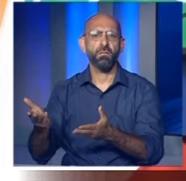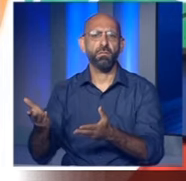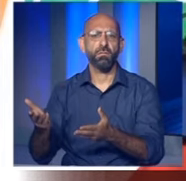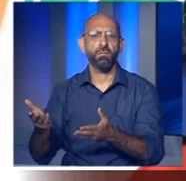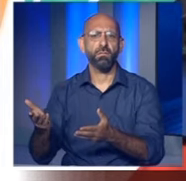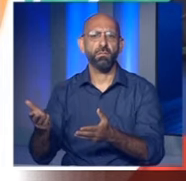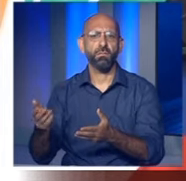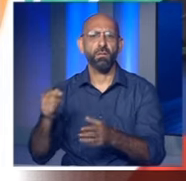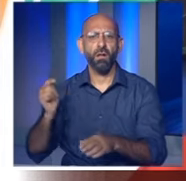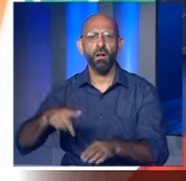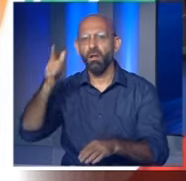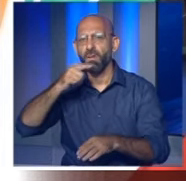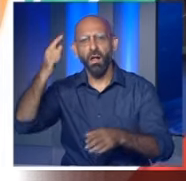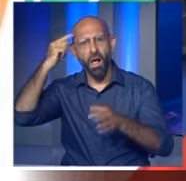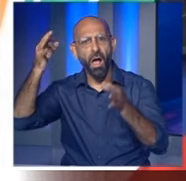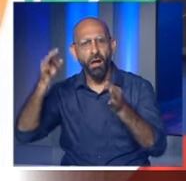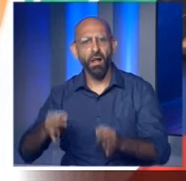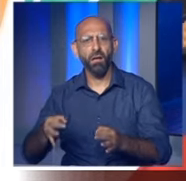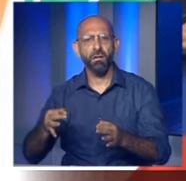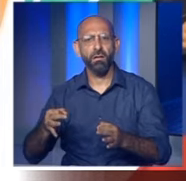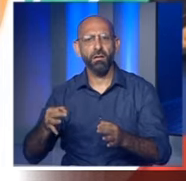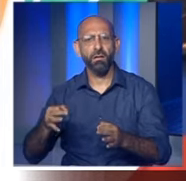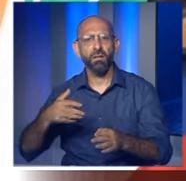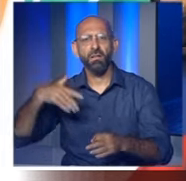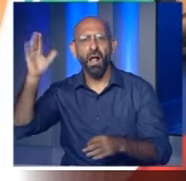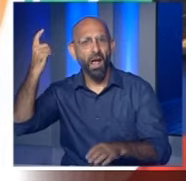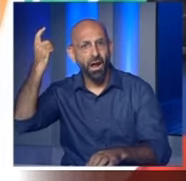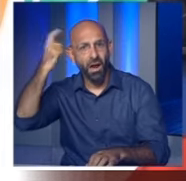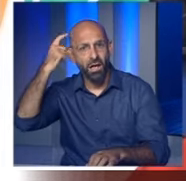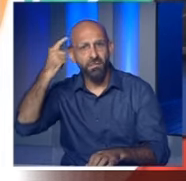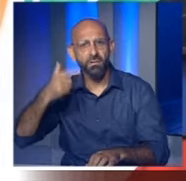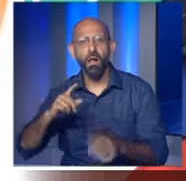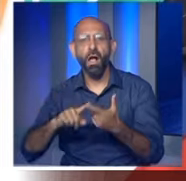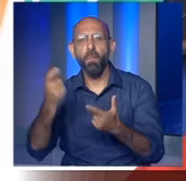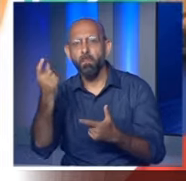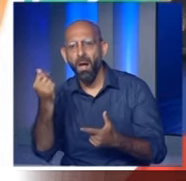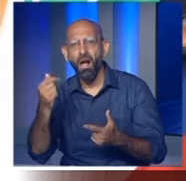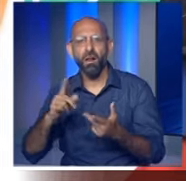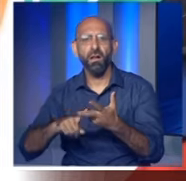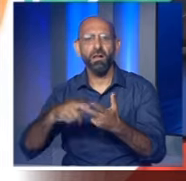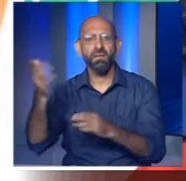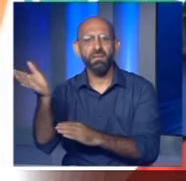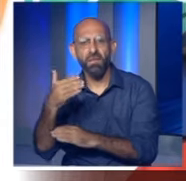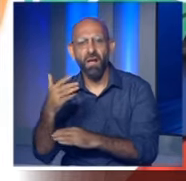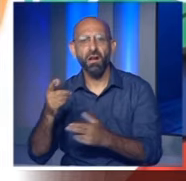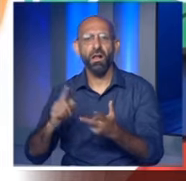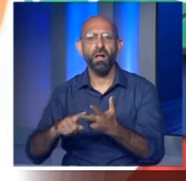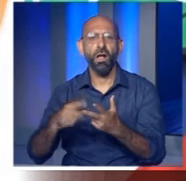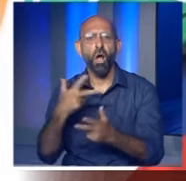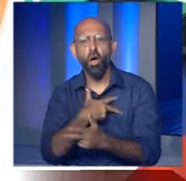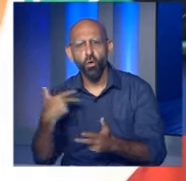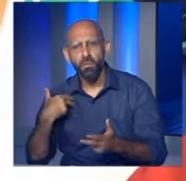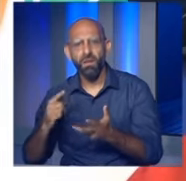لنا مين بدنا نحن يمكن نكون الوحيدين بهدا البلد يلي